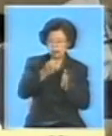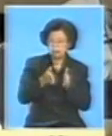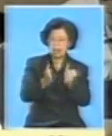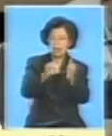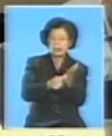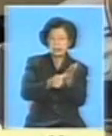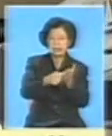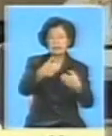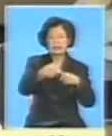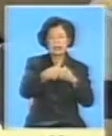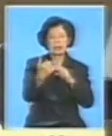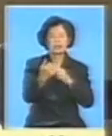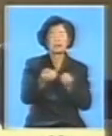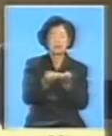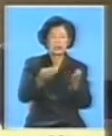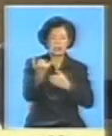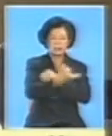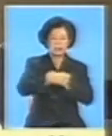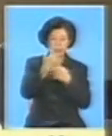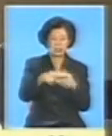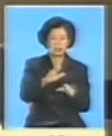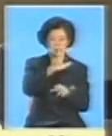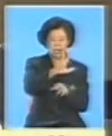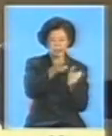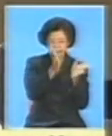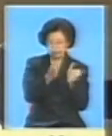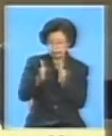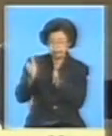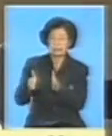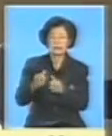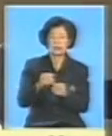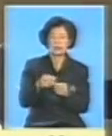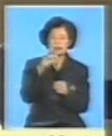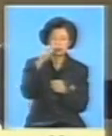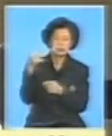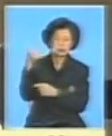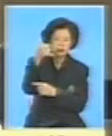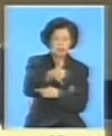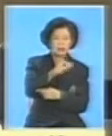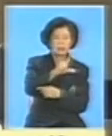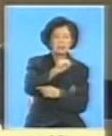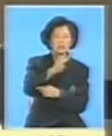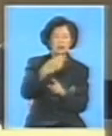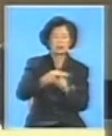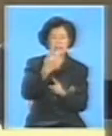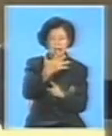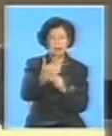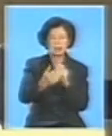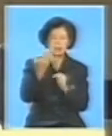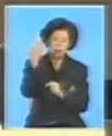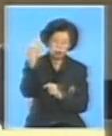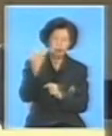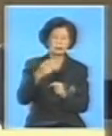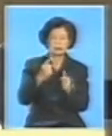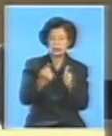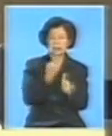ศไว้ก่อนแล้วเป็น3ระยะด้วยกันนะครับตั้งแต่เมื่อการควบคุมอำนาจวันที่22 พฤษภาคมที่ผ่านมาระยะแรกนั้นคส